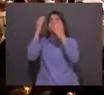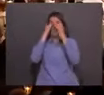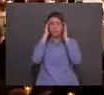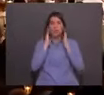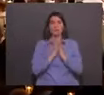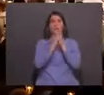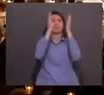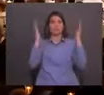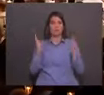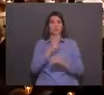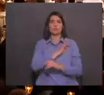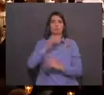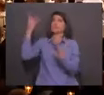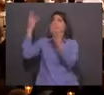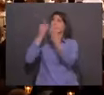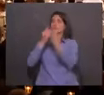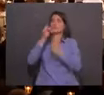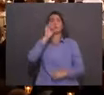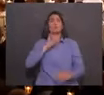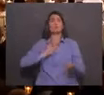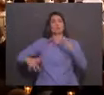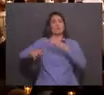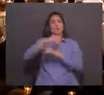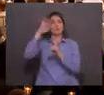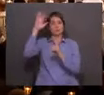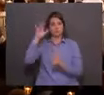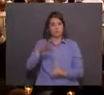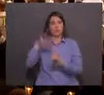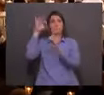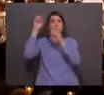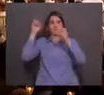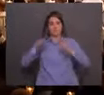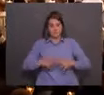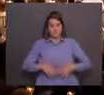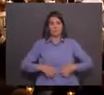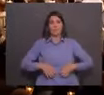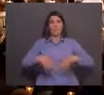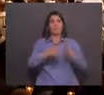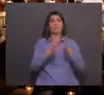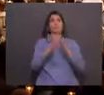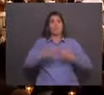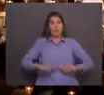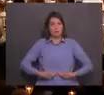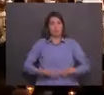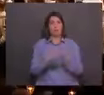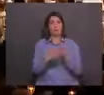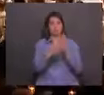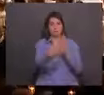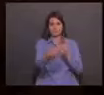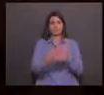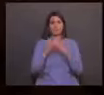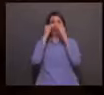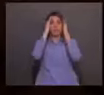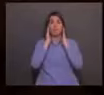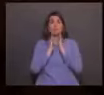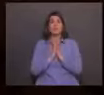este contigo. Binecuvântată ești tu între mulheres e binecuvântat este trupul frutului tău, Iisus. Santa